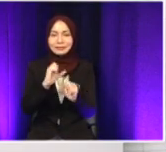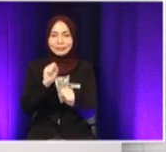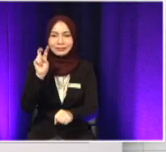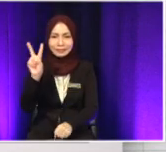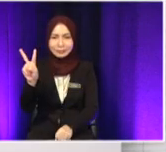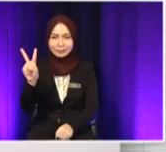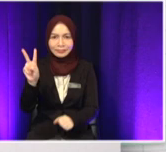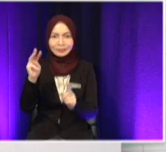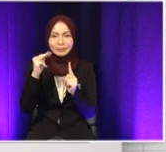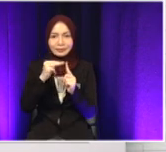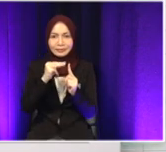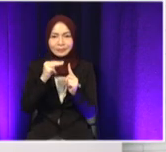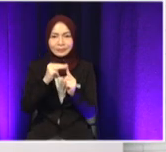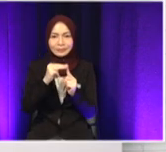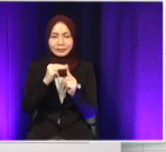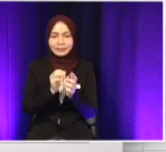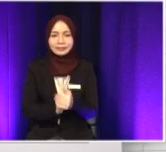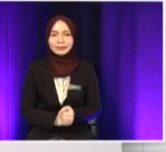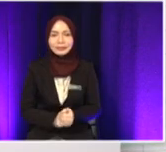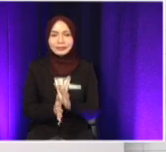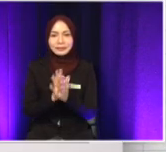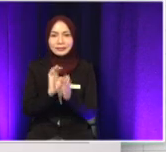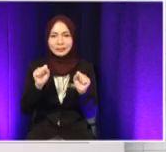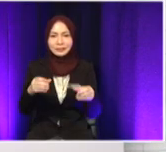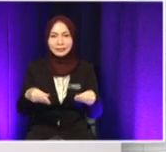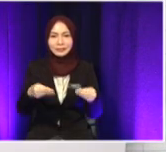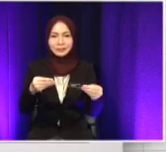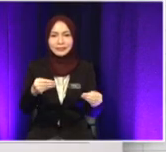markah Terimalah satu bintang untuk